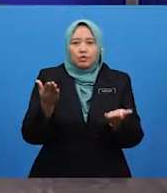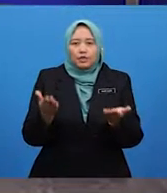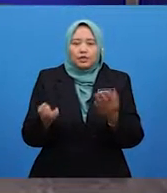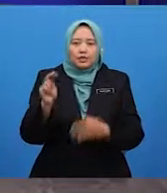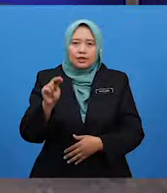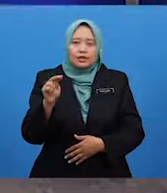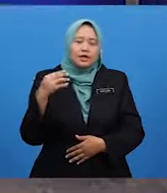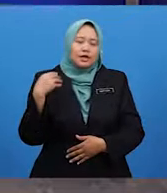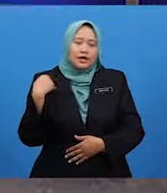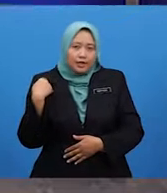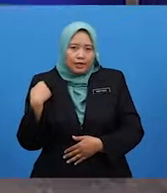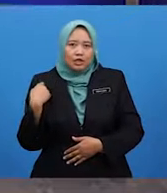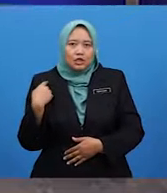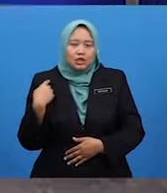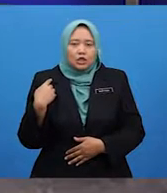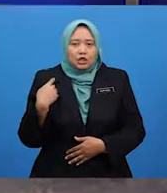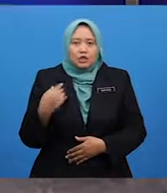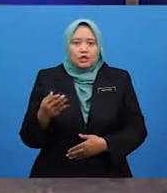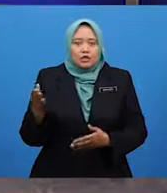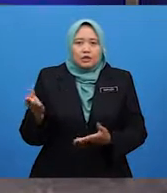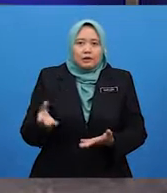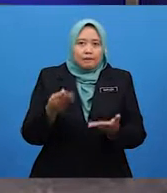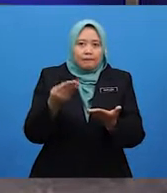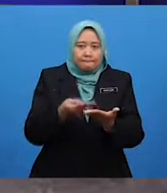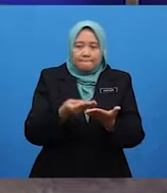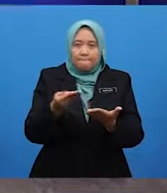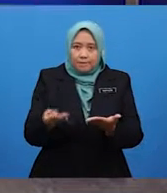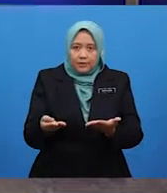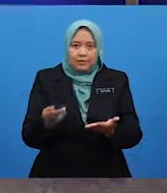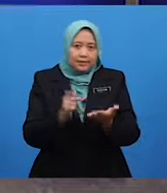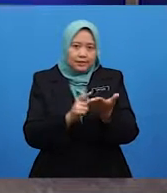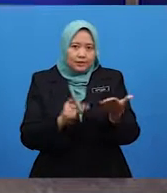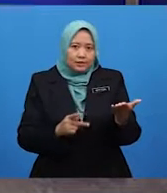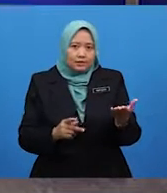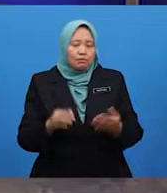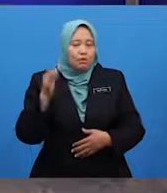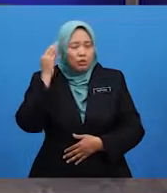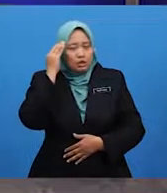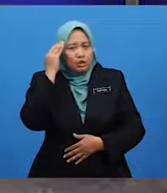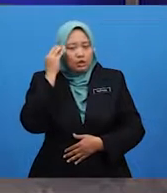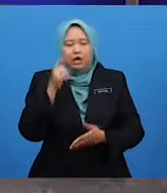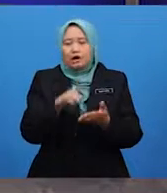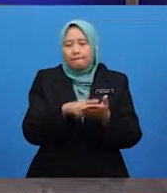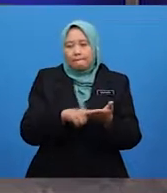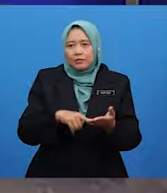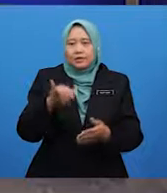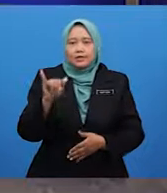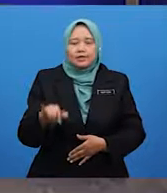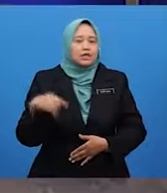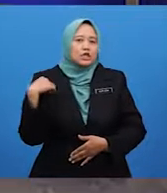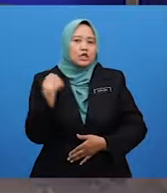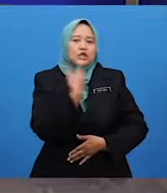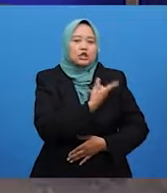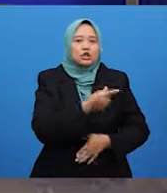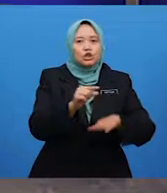dan juga klien-klien ingin mengetahui bagaimana kita terhasil begini-begini. Jadi bermaksud sebagai seorang pelukis yang kata